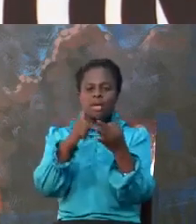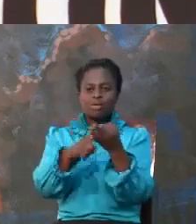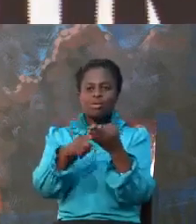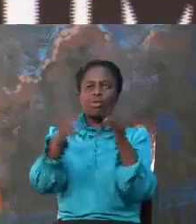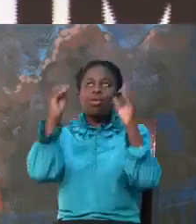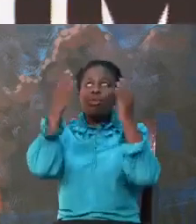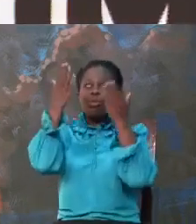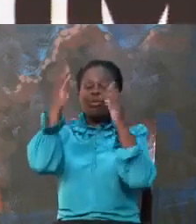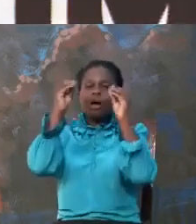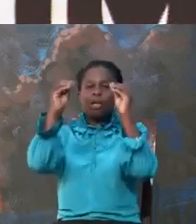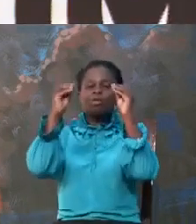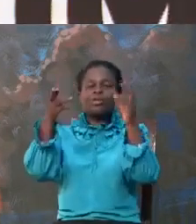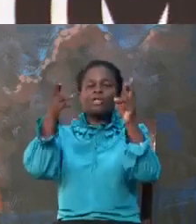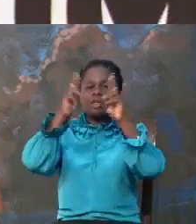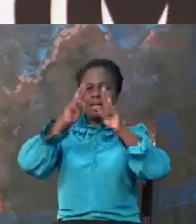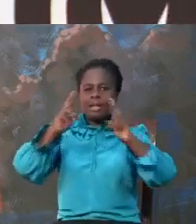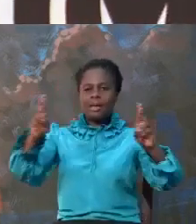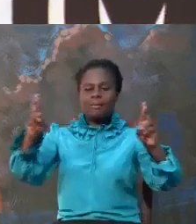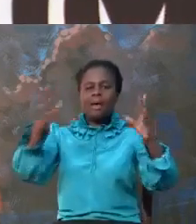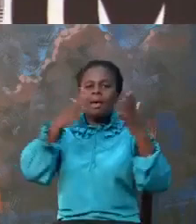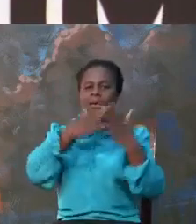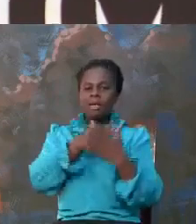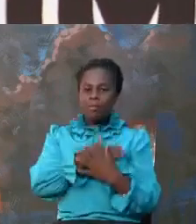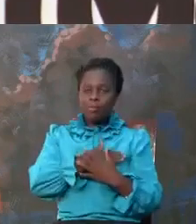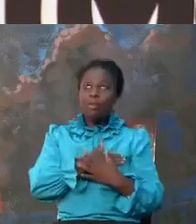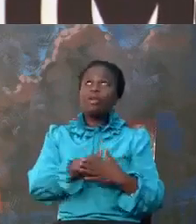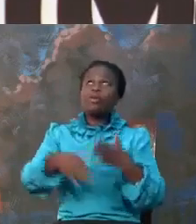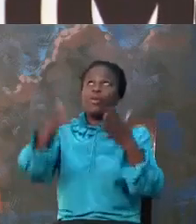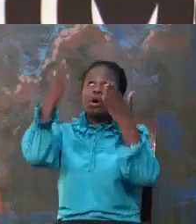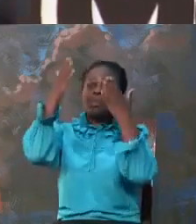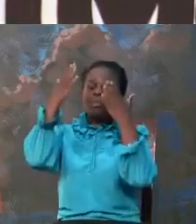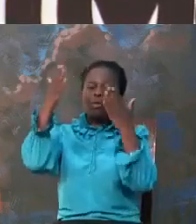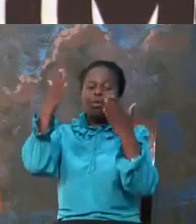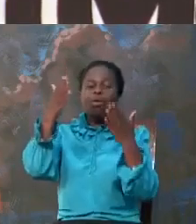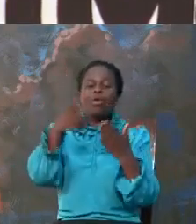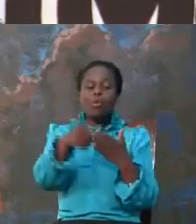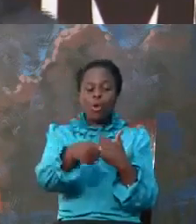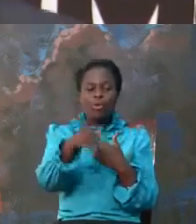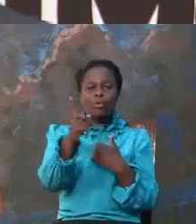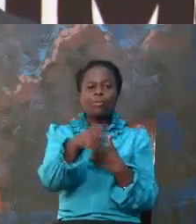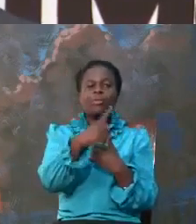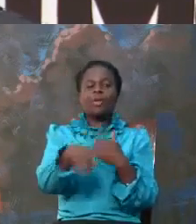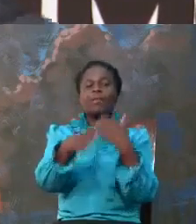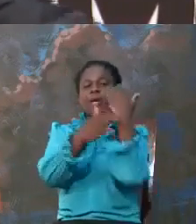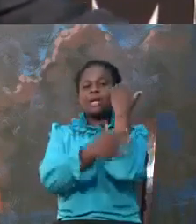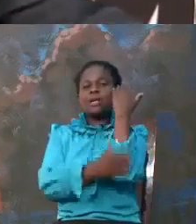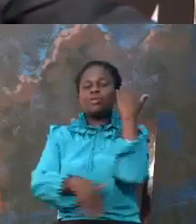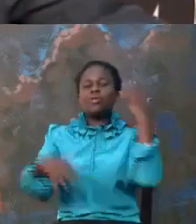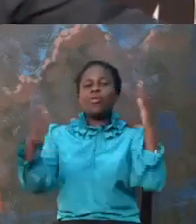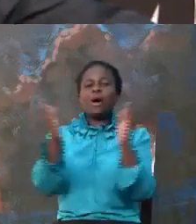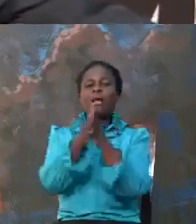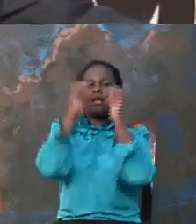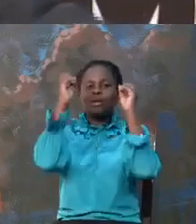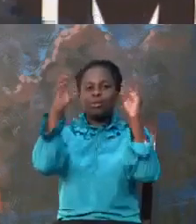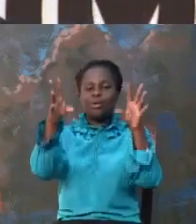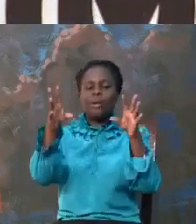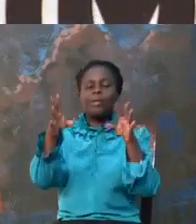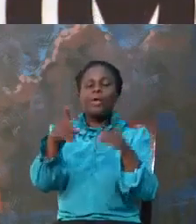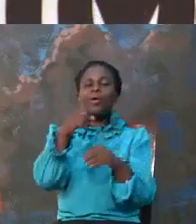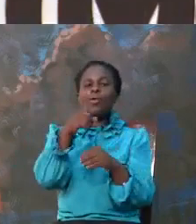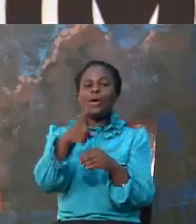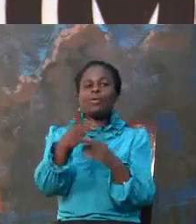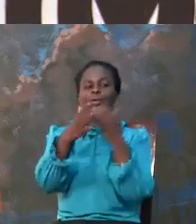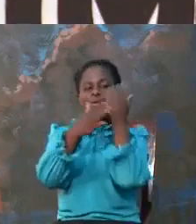anawafundisha rehema na upendo wa Mungu kwa mdhambi anayetubu. Haleluya. Ukiungama na